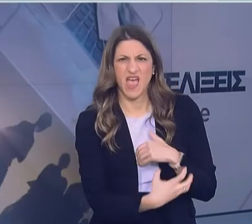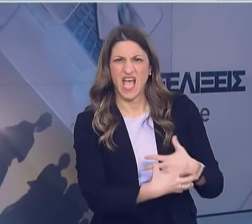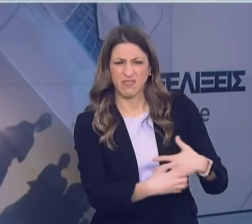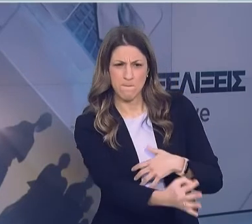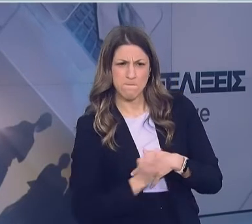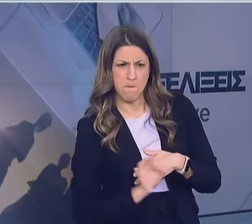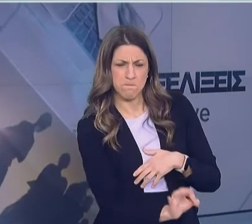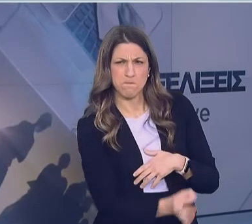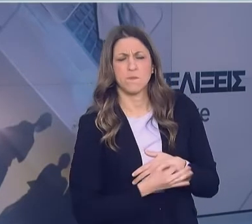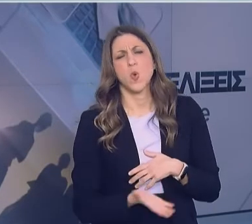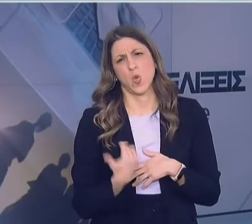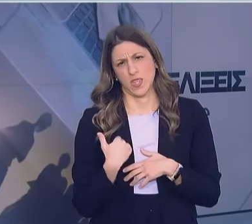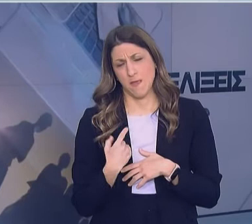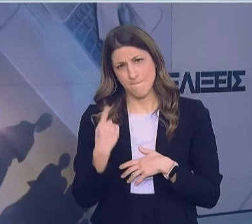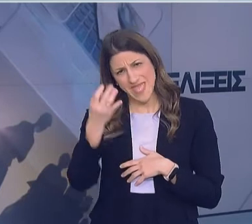ανθρώπους.